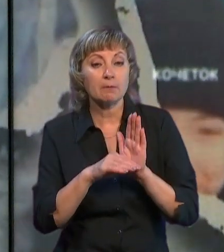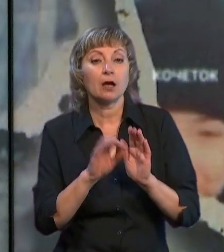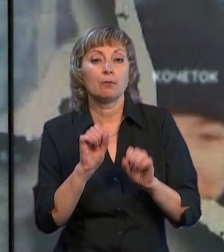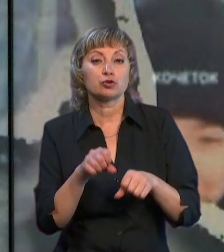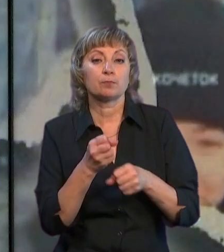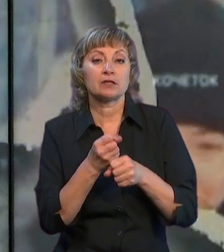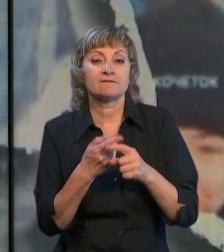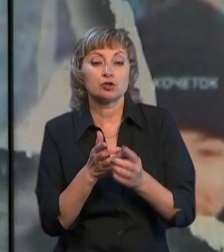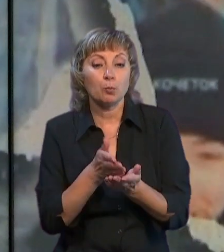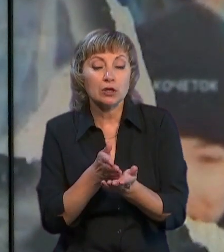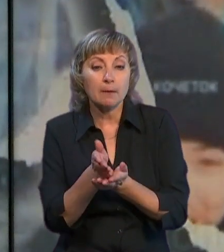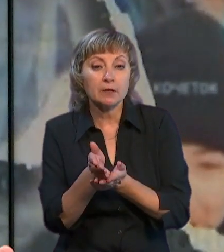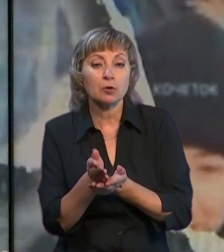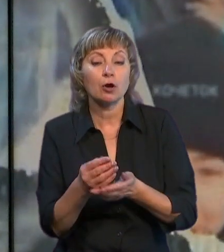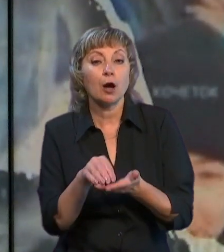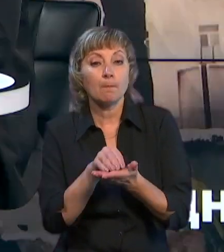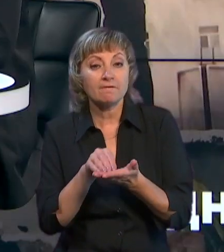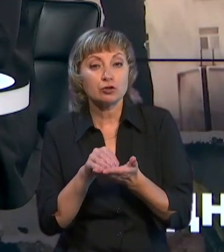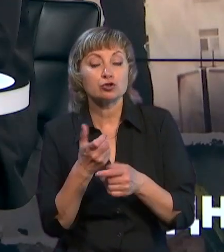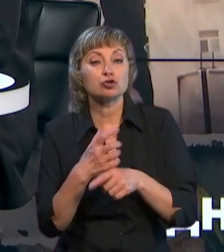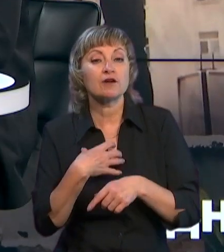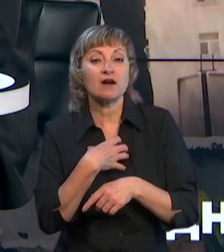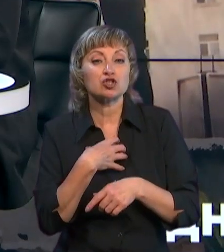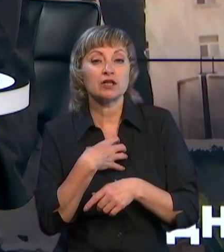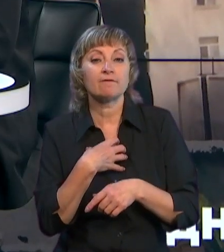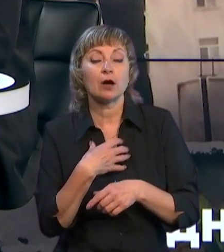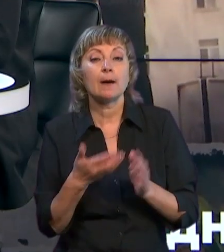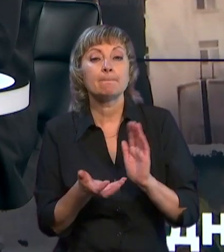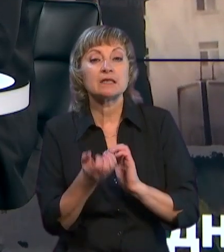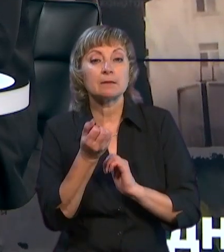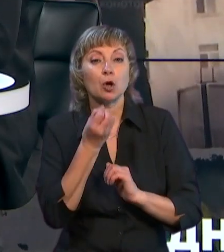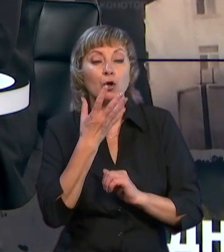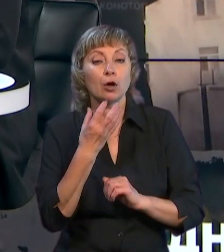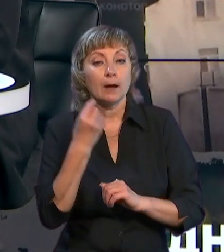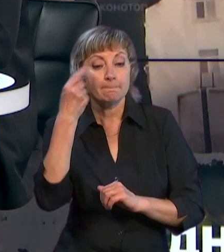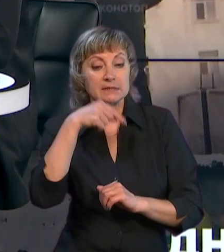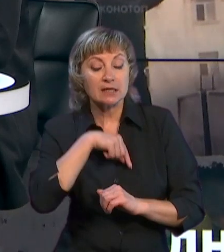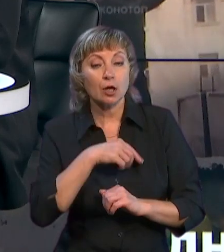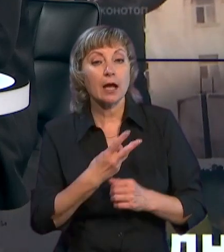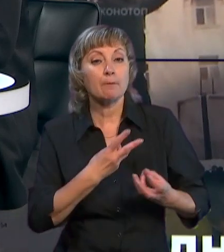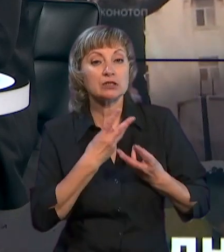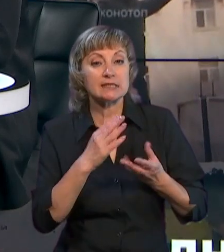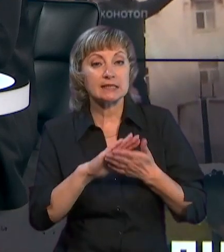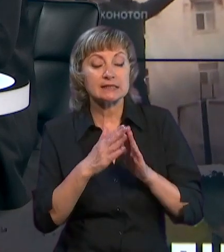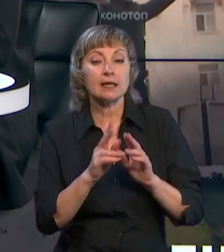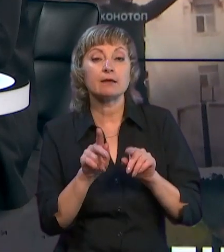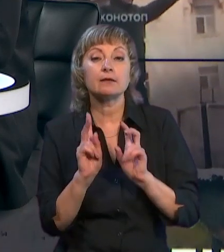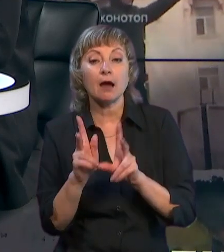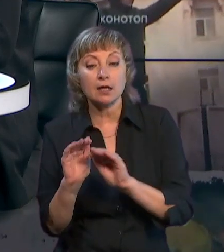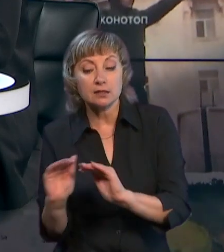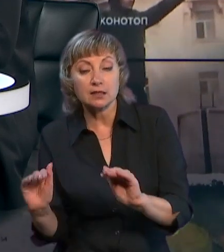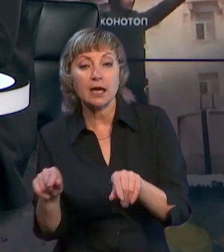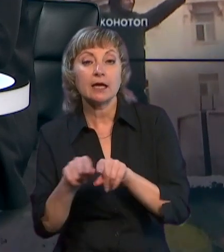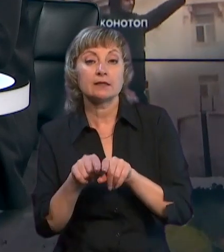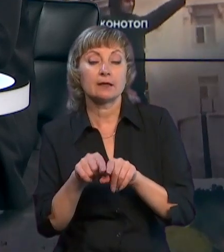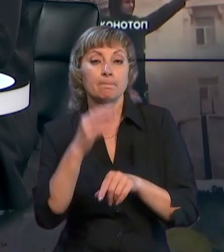напрямку. Тому що, повторюся, дуже важливо підтримувати хороший психологічний, психоемоційний стан як дітей, так і батьків,